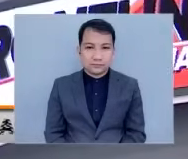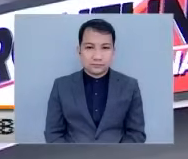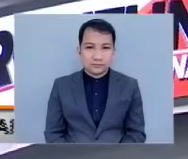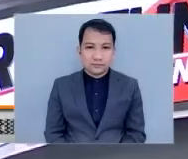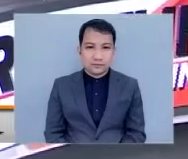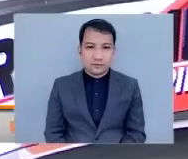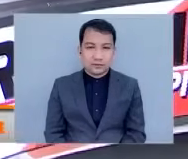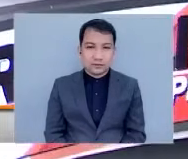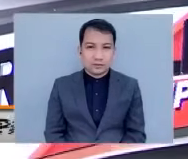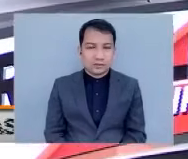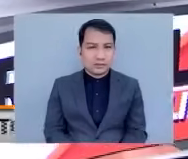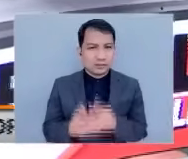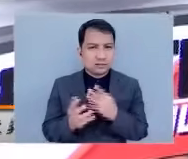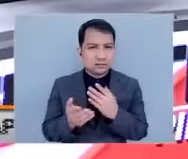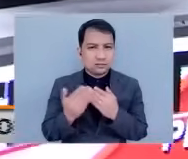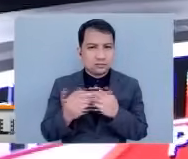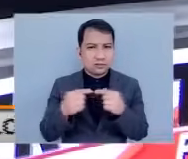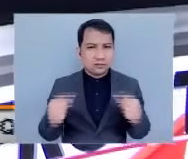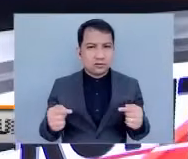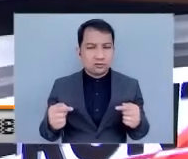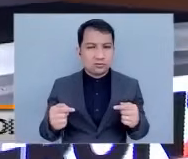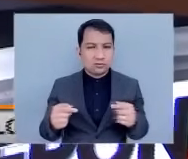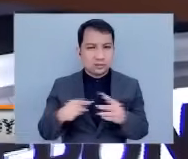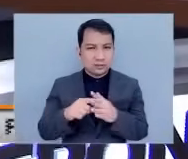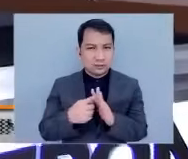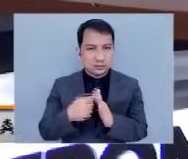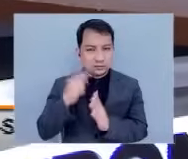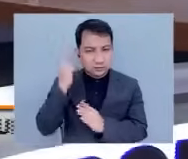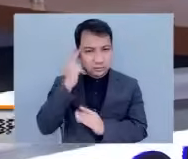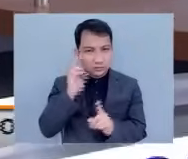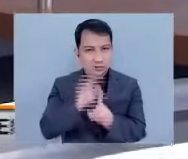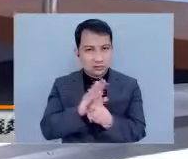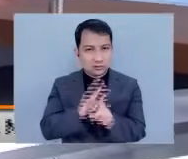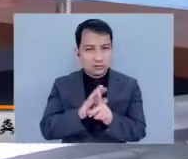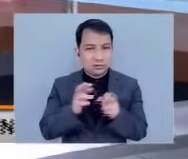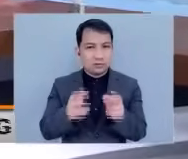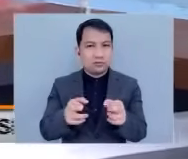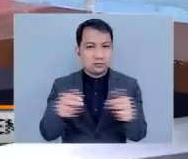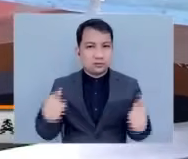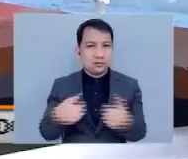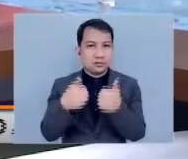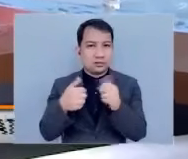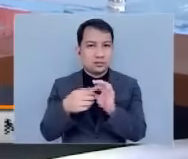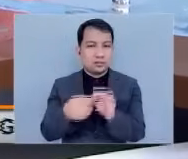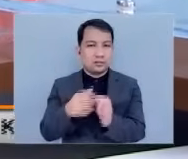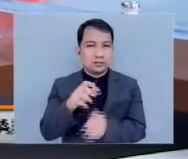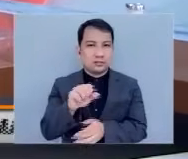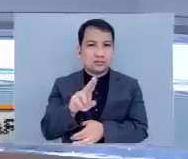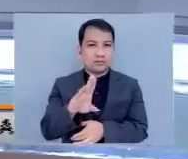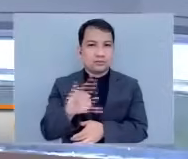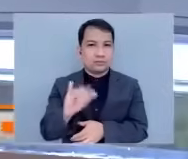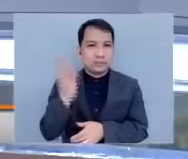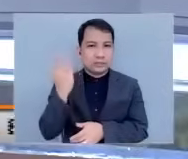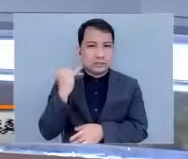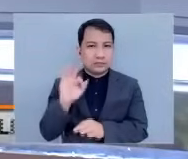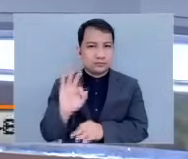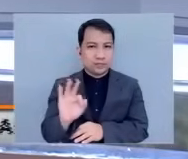Simpleng away kalsada ang ugat ng viral road rage incident sa Subic nitong Biyernes.